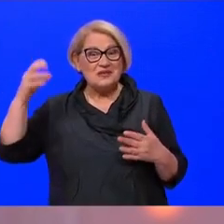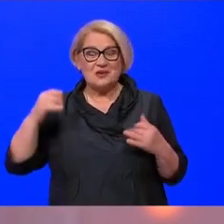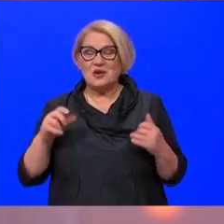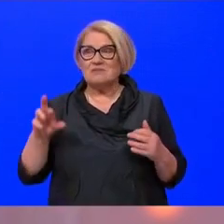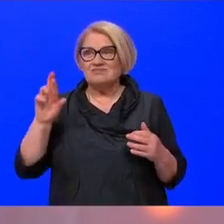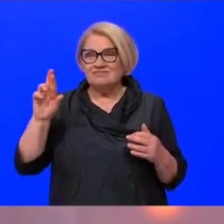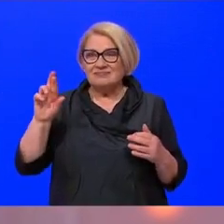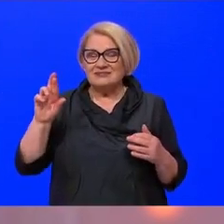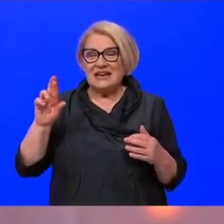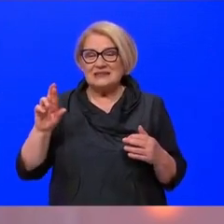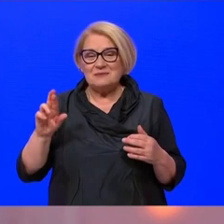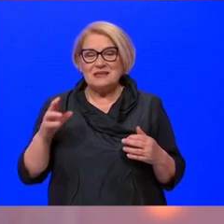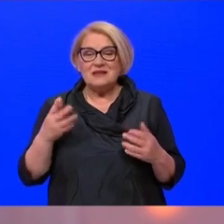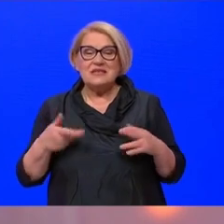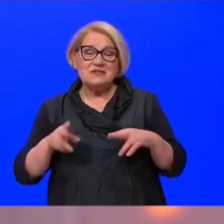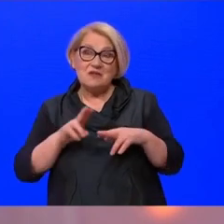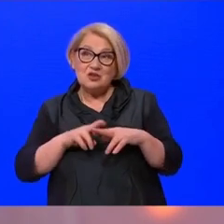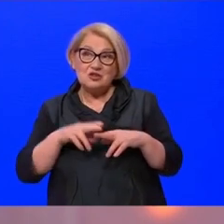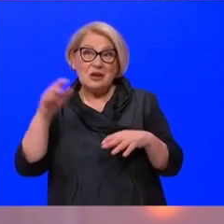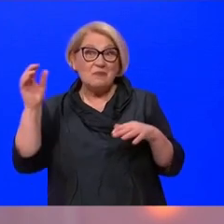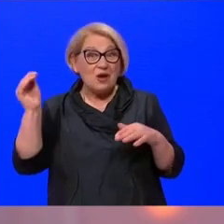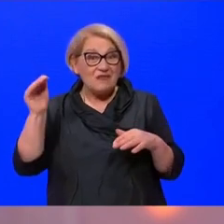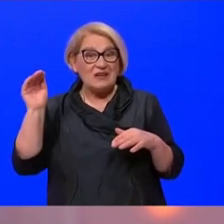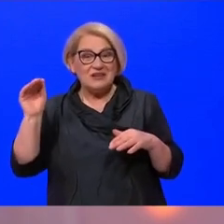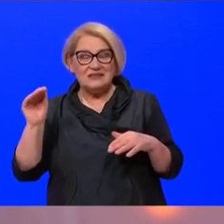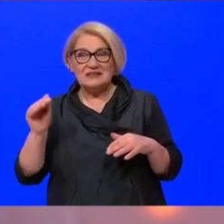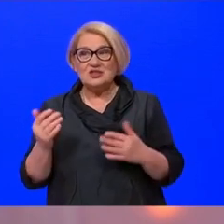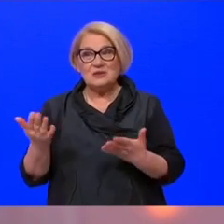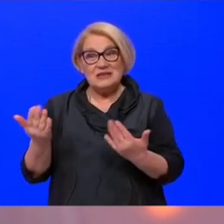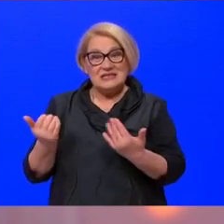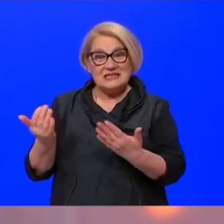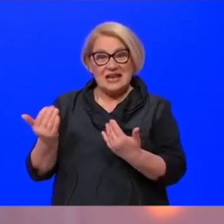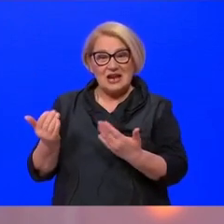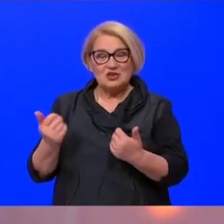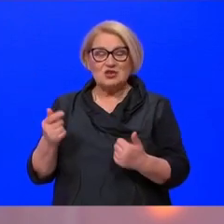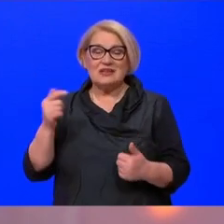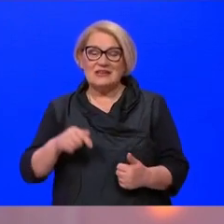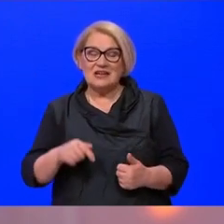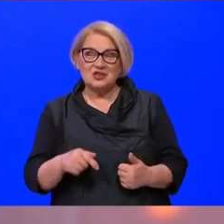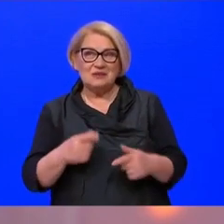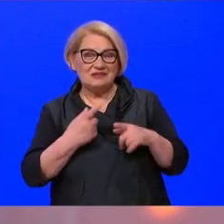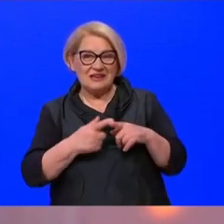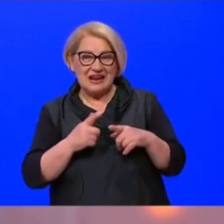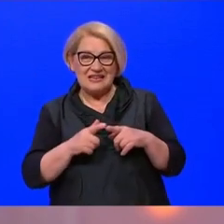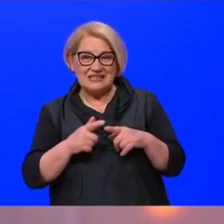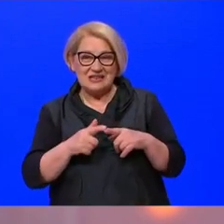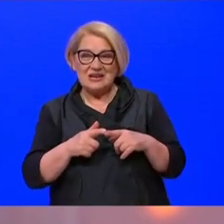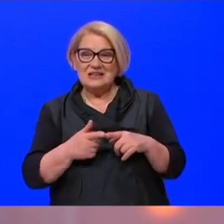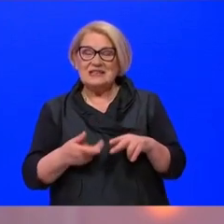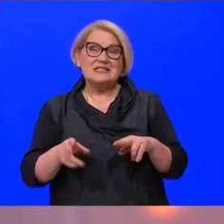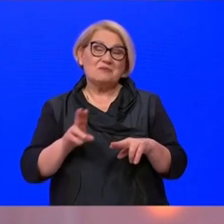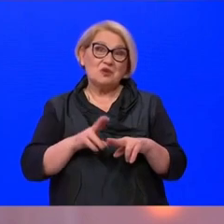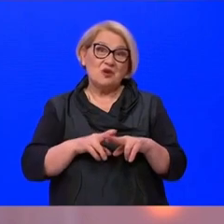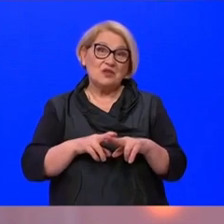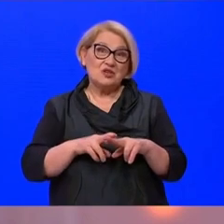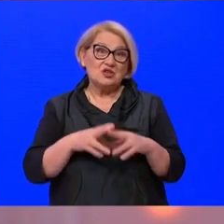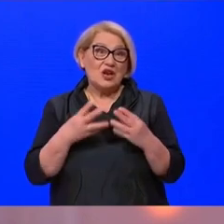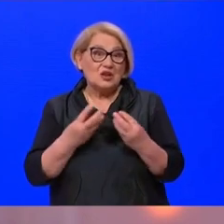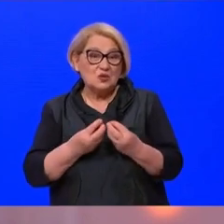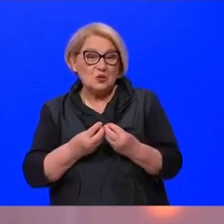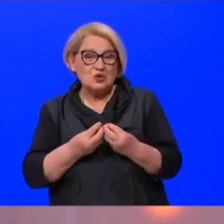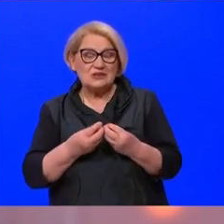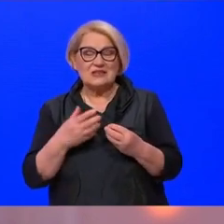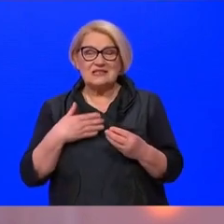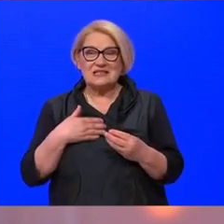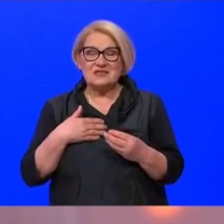nadam se, češće pojavljivati, da će vas izmamiti i da će to biti još jedan razlog da se puno, puno više družite sa